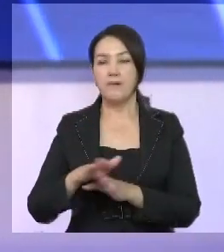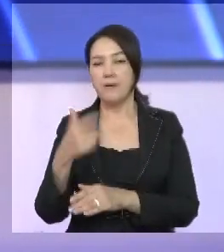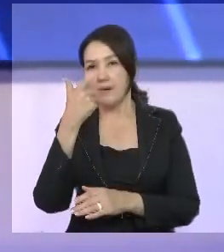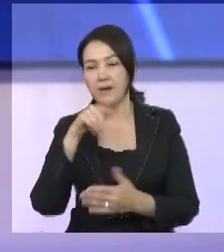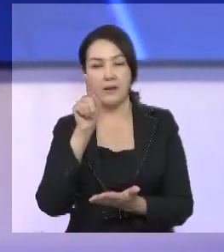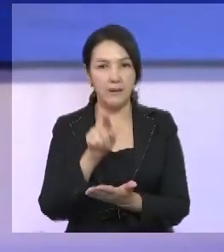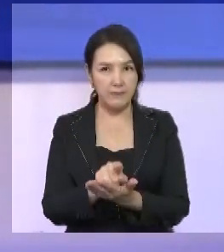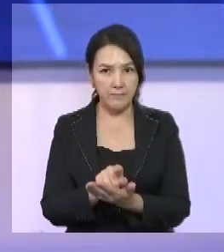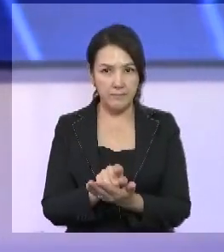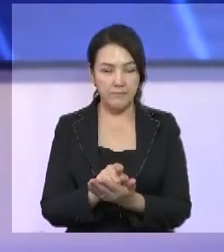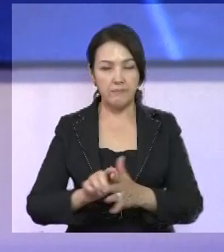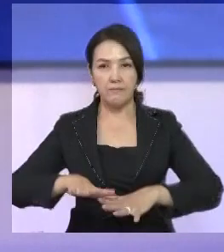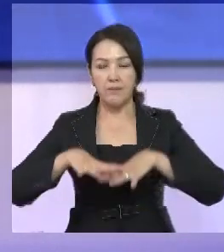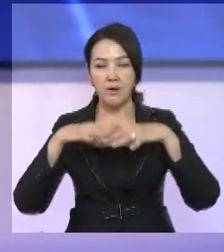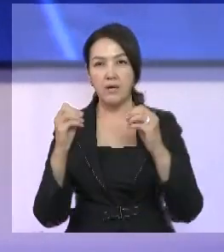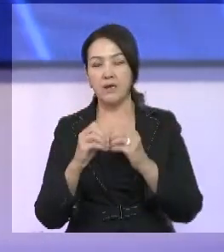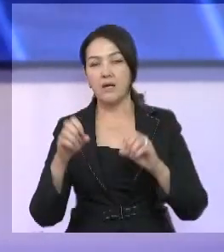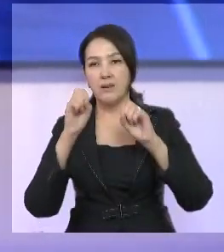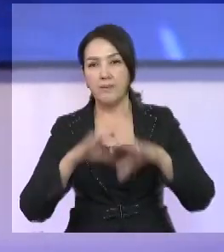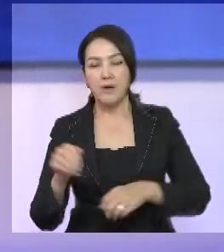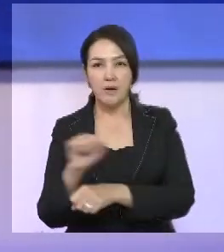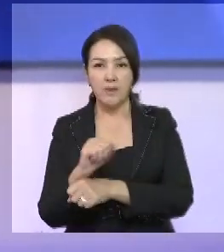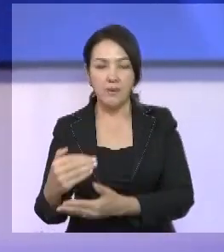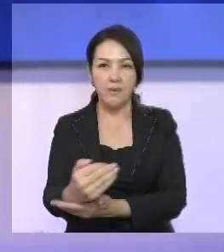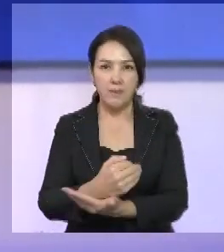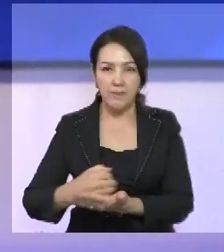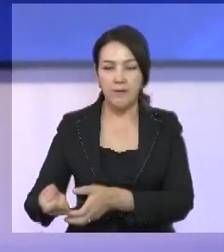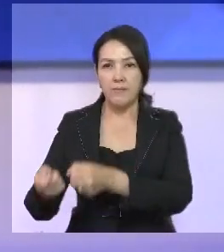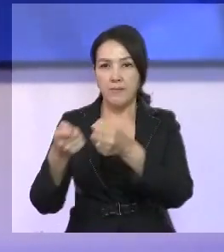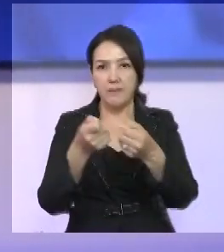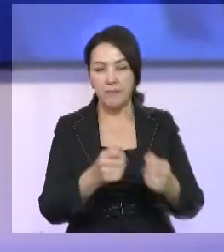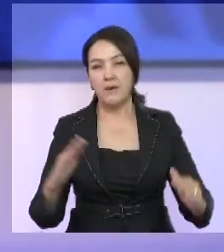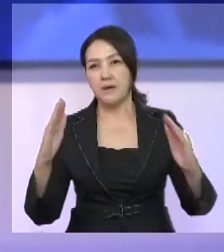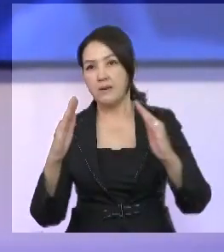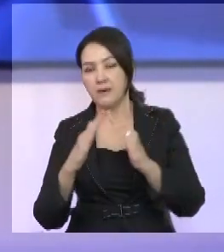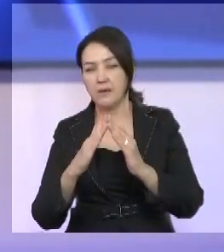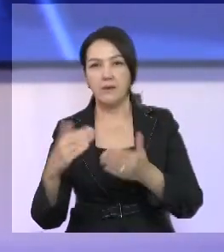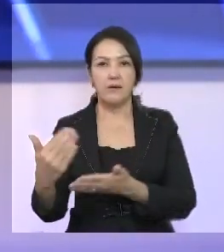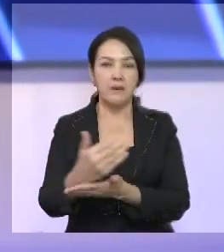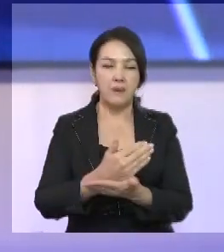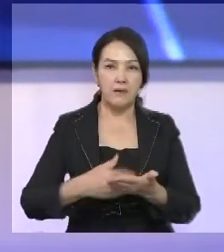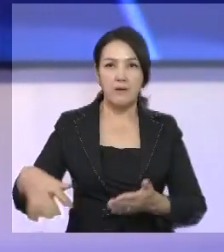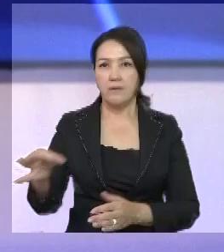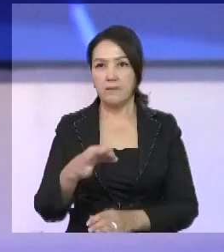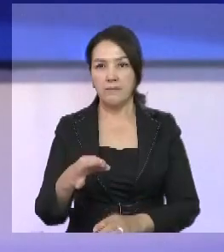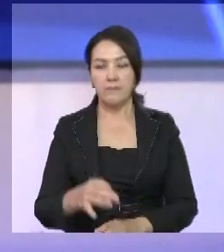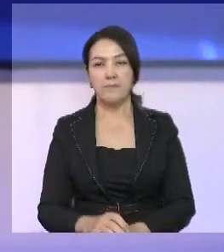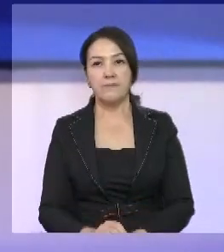своих обязанностей. Более чем на 10 мусоровозах собранные отходы вывозятся из дворов, тем самым очищая областной центр.